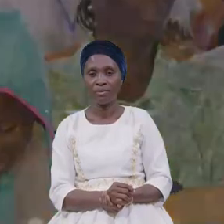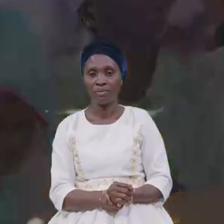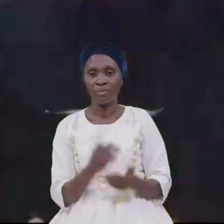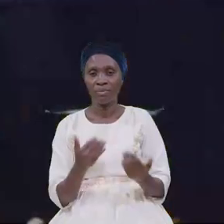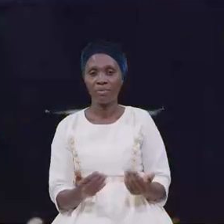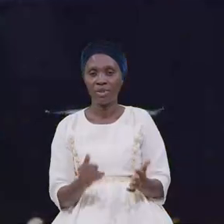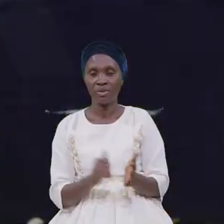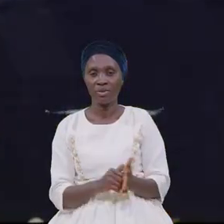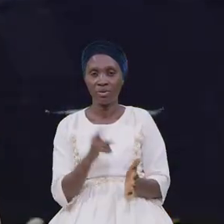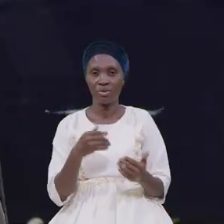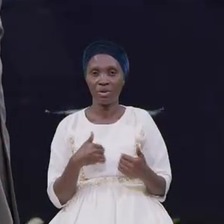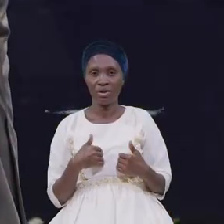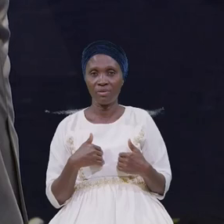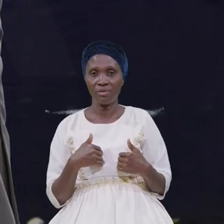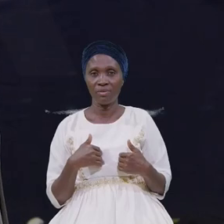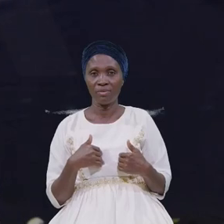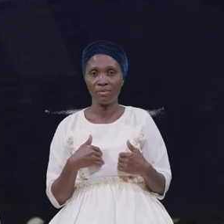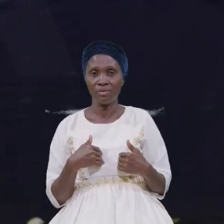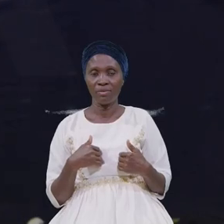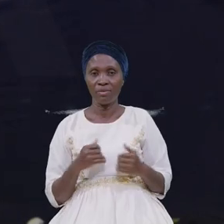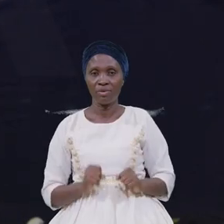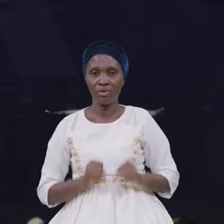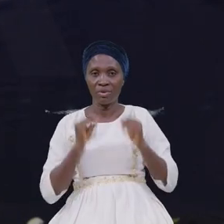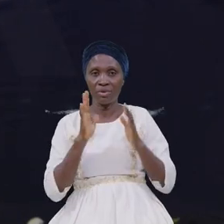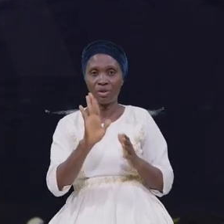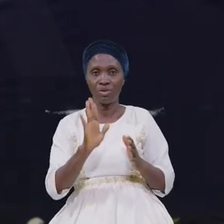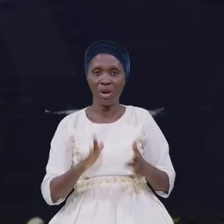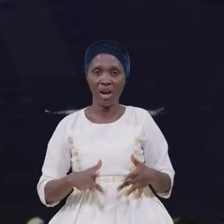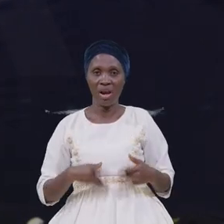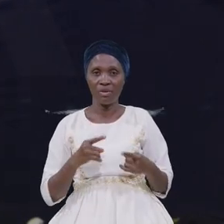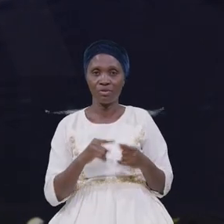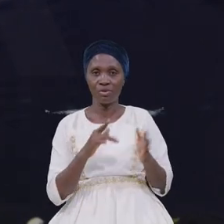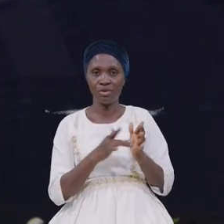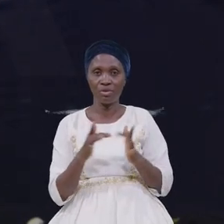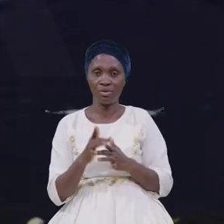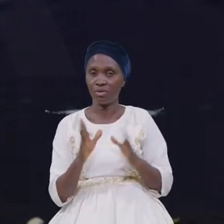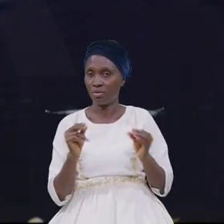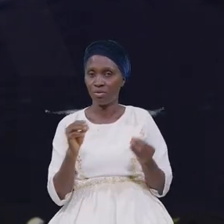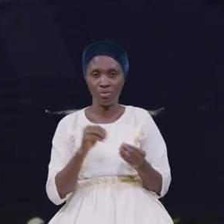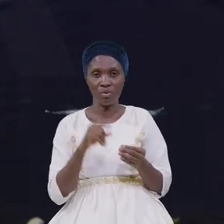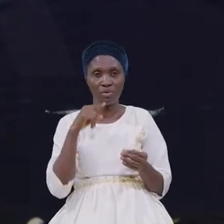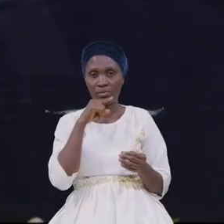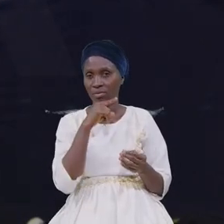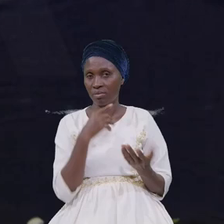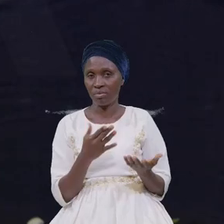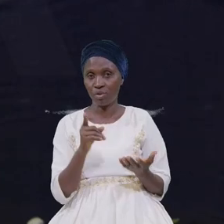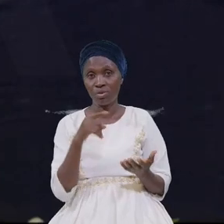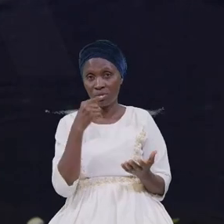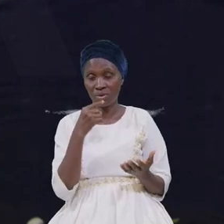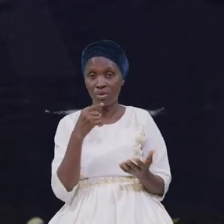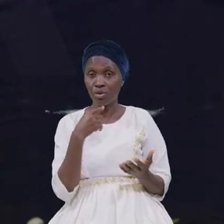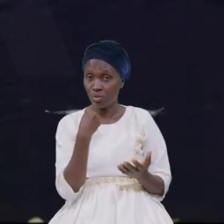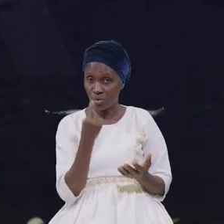Puisque vous avez maintenant donné votre vie au Seigneur, il n'y a plus à faire de mentir. Vous dites la